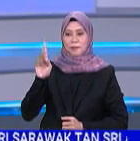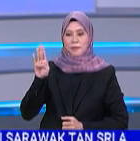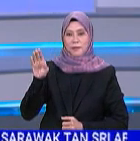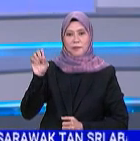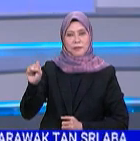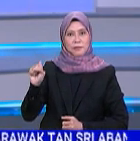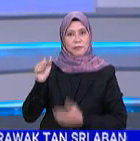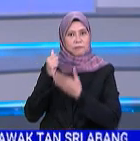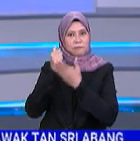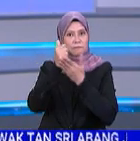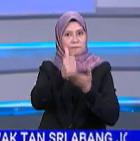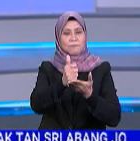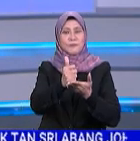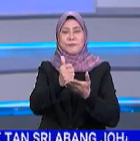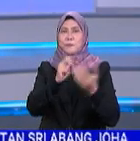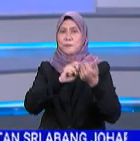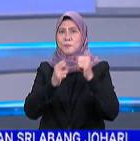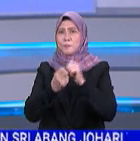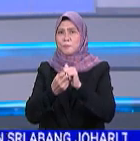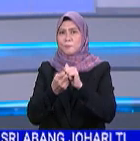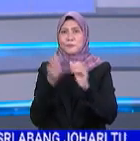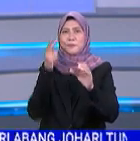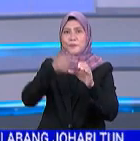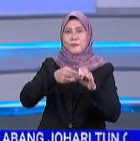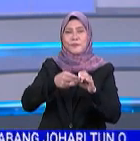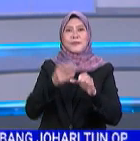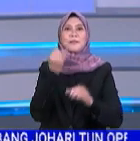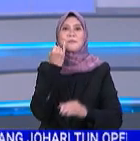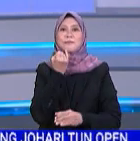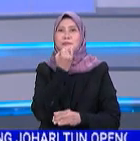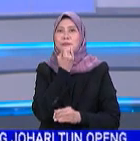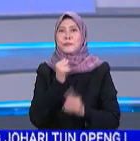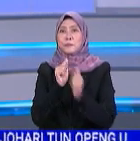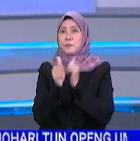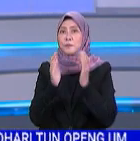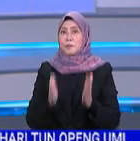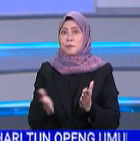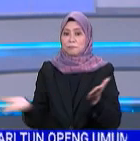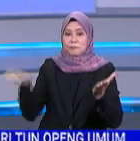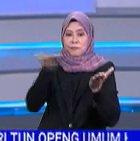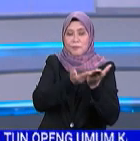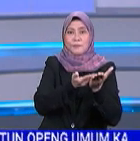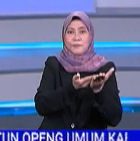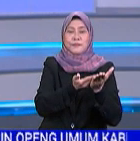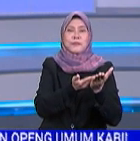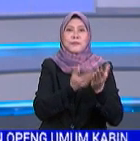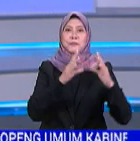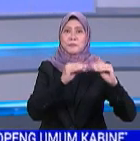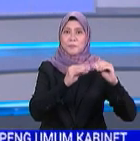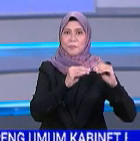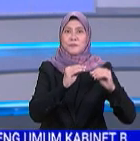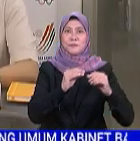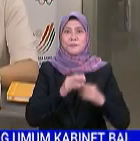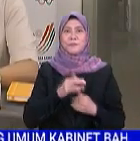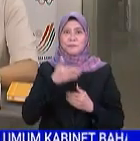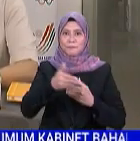untuk membantu membangkitkan isu penentaan atlet Israel di Malaysia kepada Kabinet tidak lama lagi.